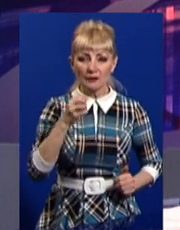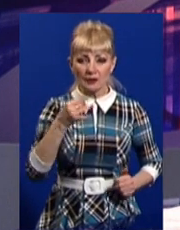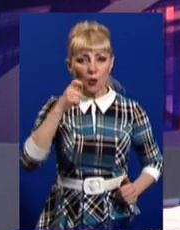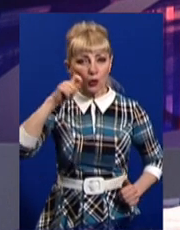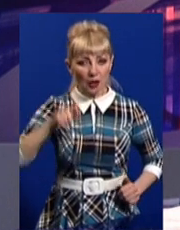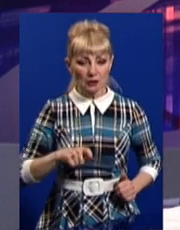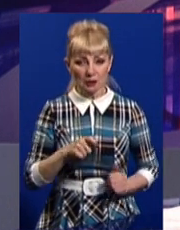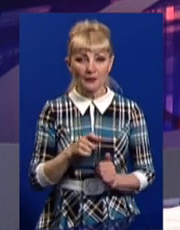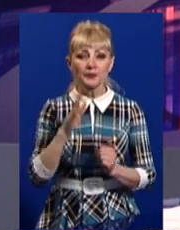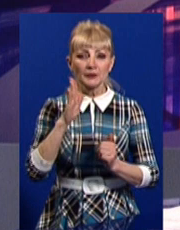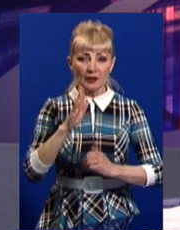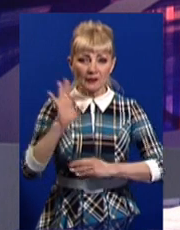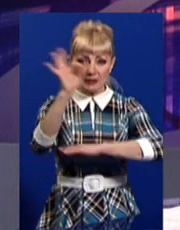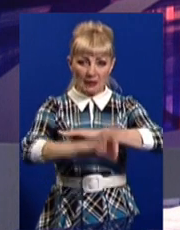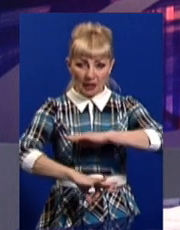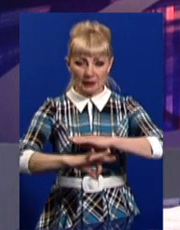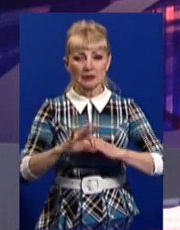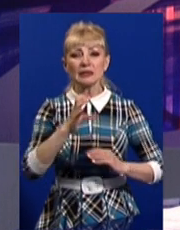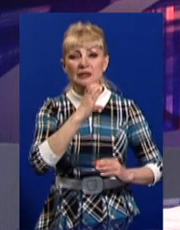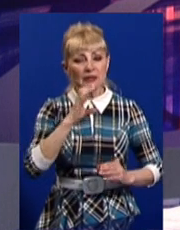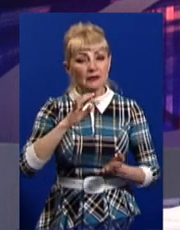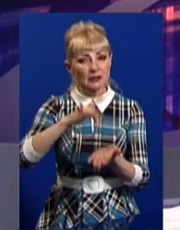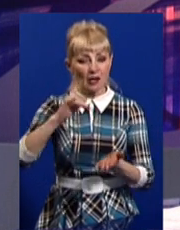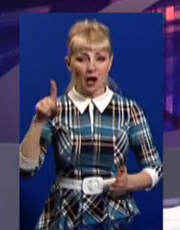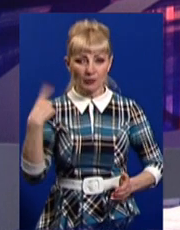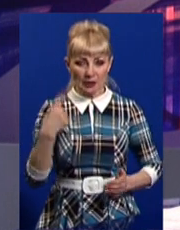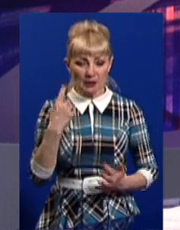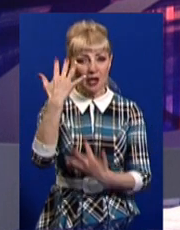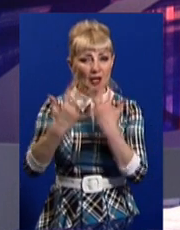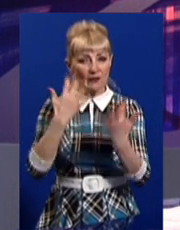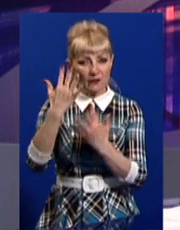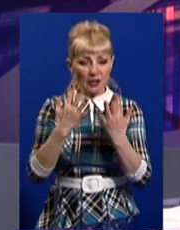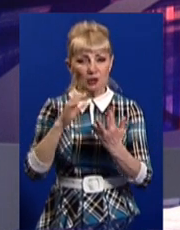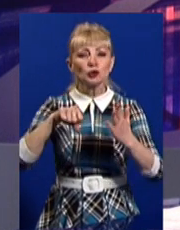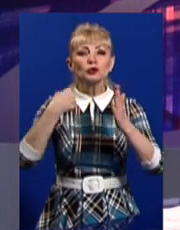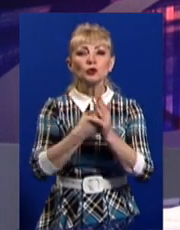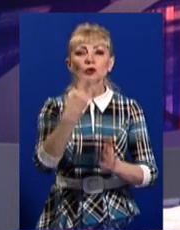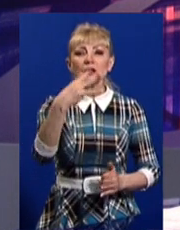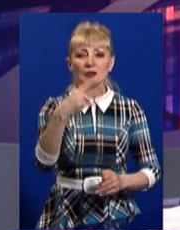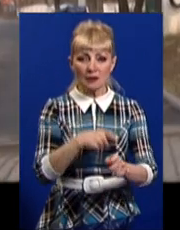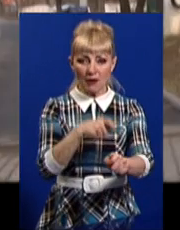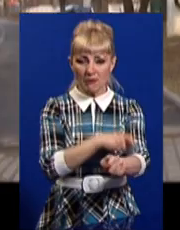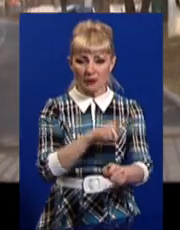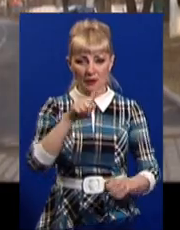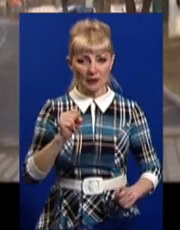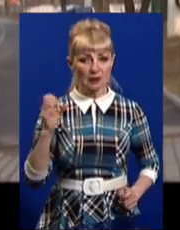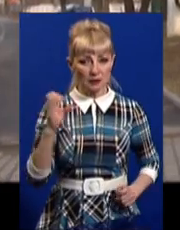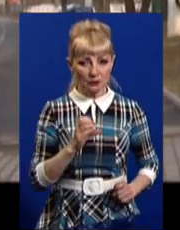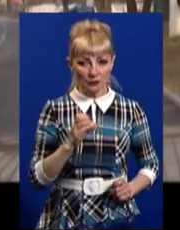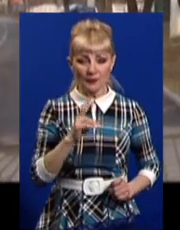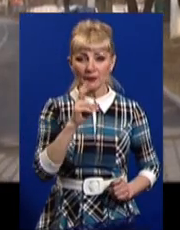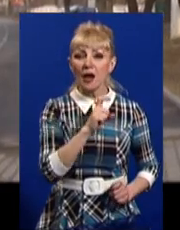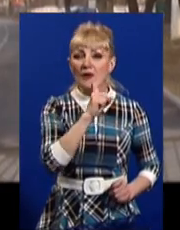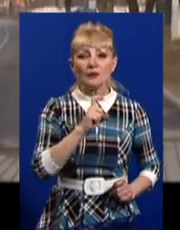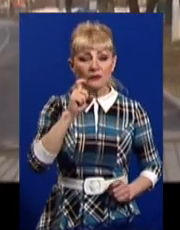країни. У західних, північних і центральних областях це вітер з поривами до 30 метрів за секунду. На